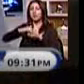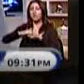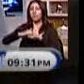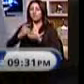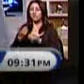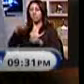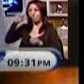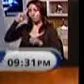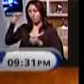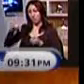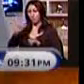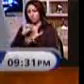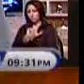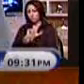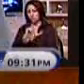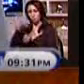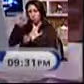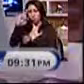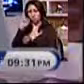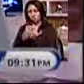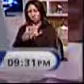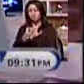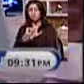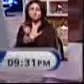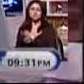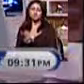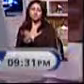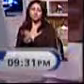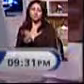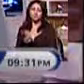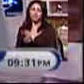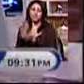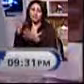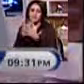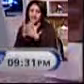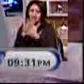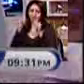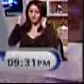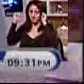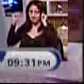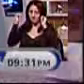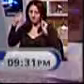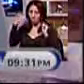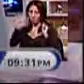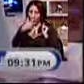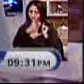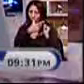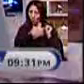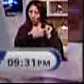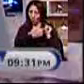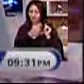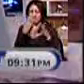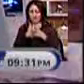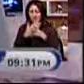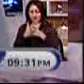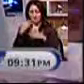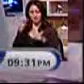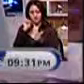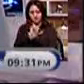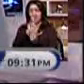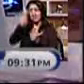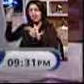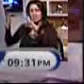ليه؟ لانه لم يحمي او سهل قتل المتظاهرين. تمام هذه التهمة توجه